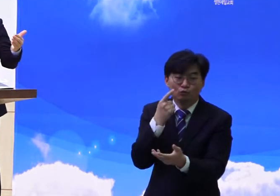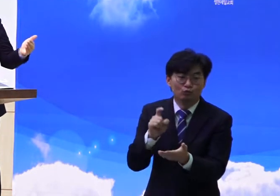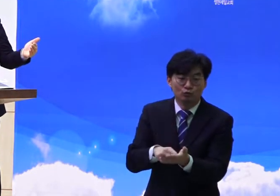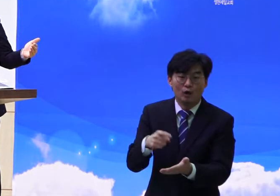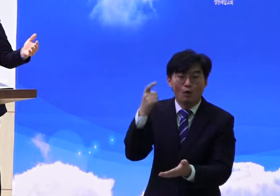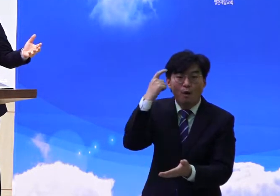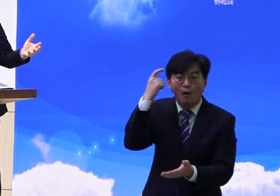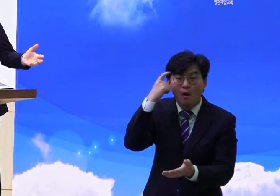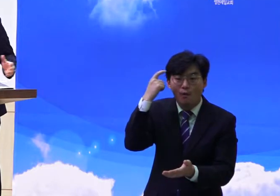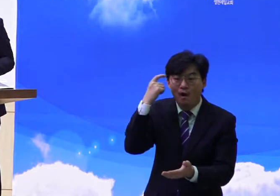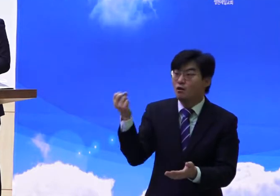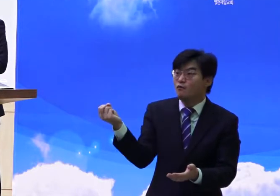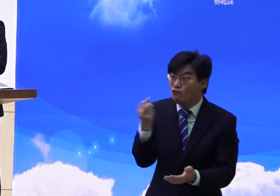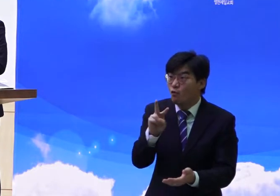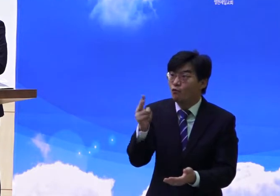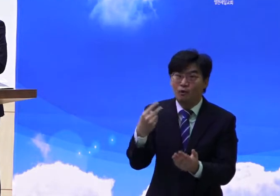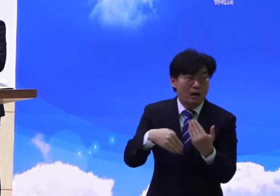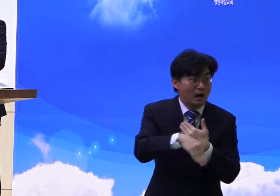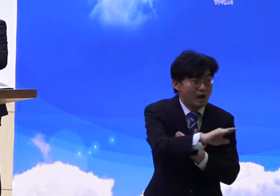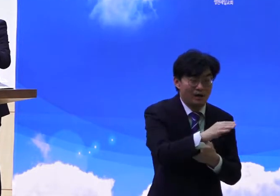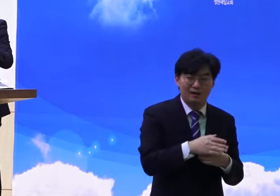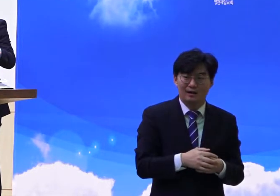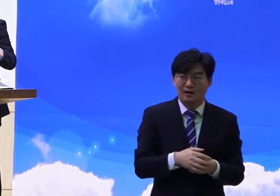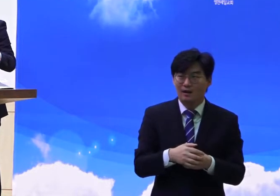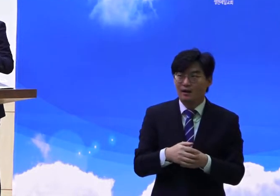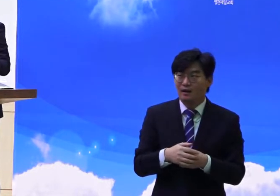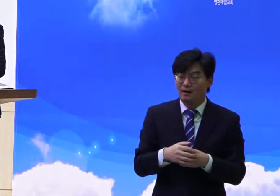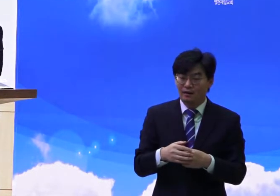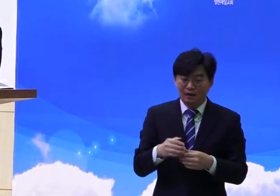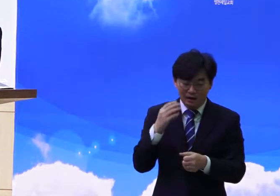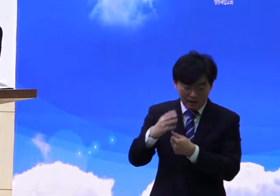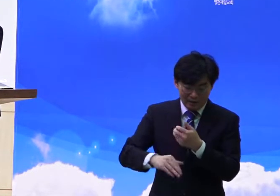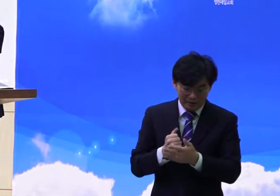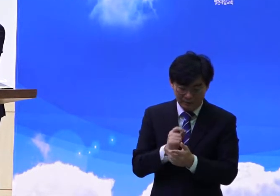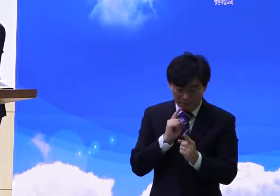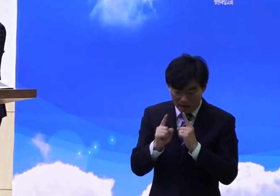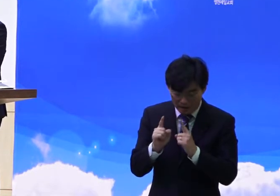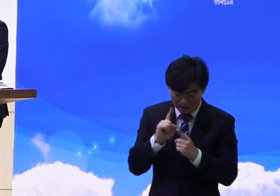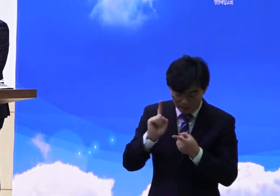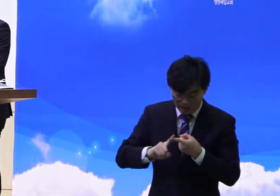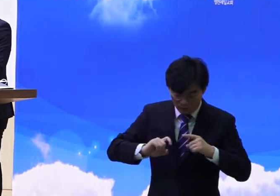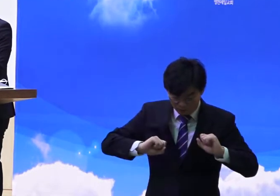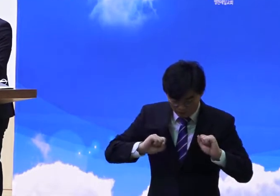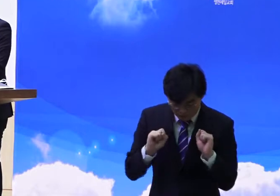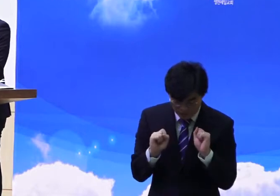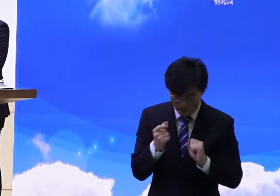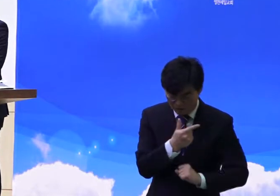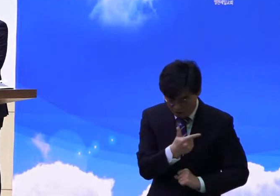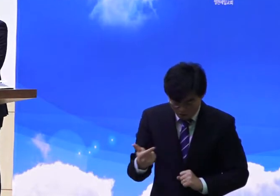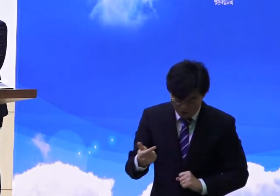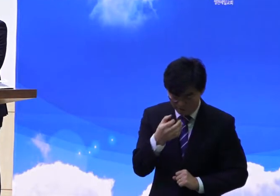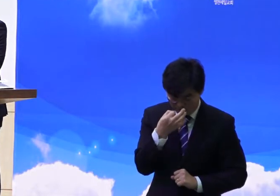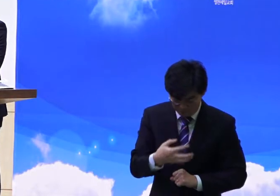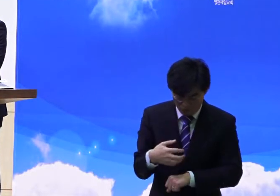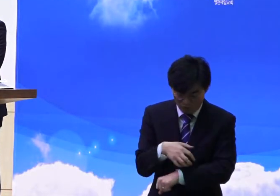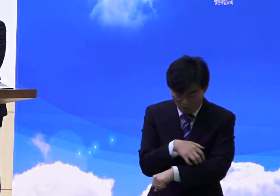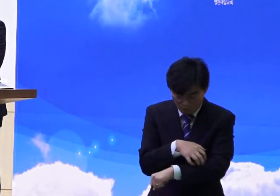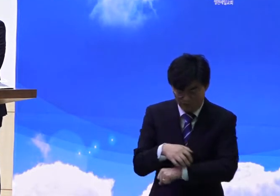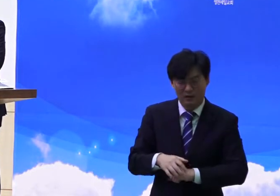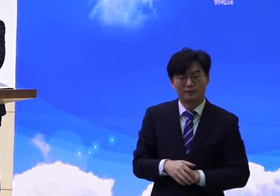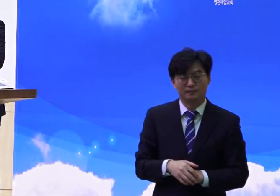홍해길로 돌아가게 하나님이 보내셨습니다. 그 수많은 30년 이상의 세월을 돌아서 다시 여기에 왔는데